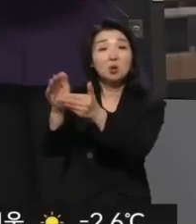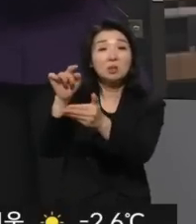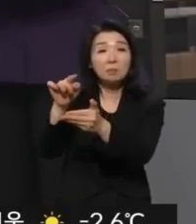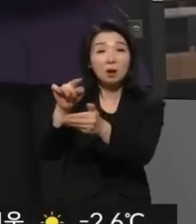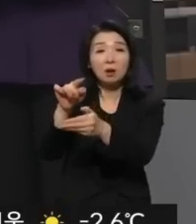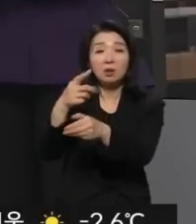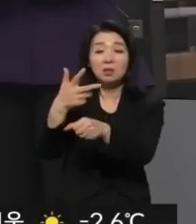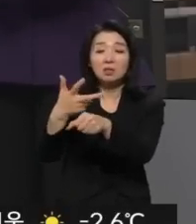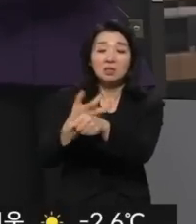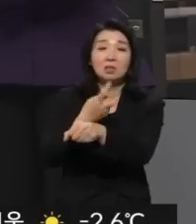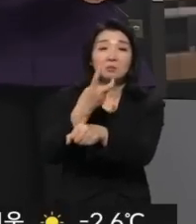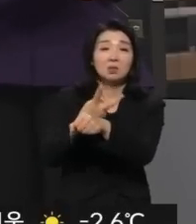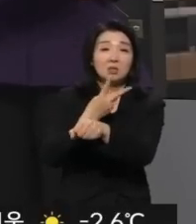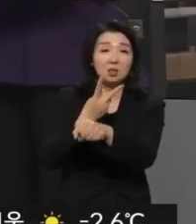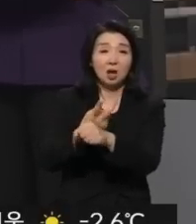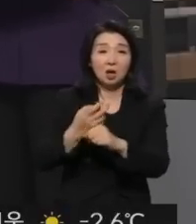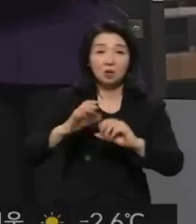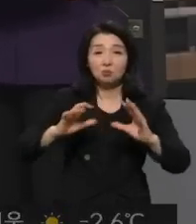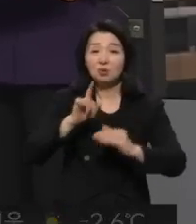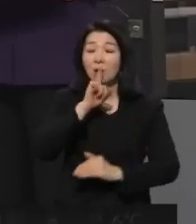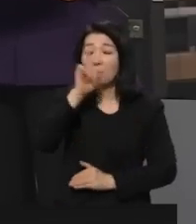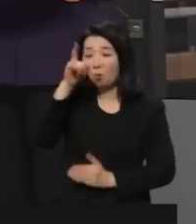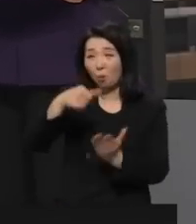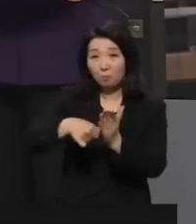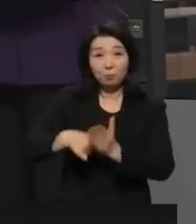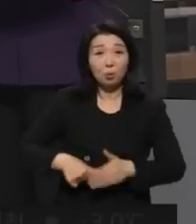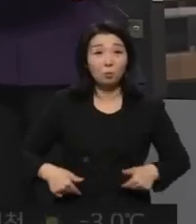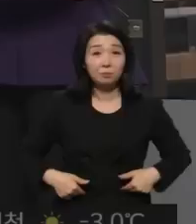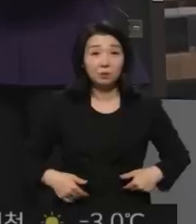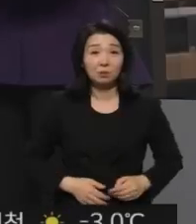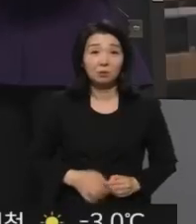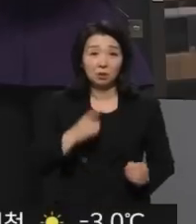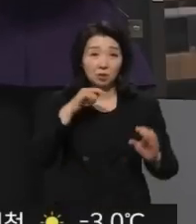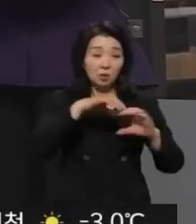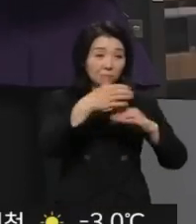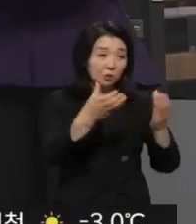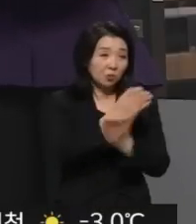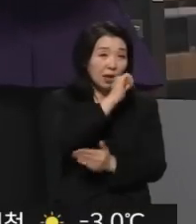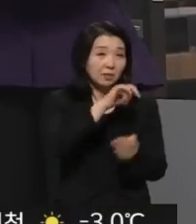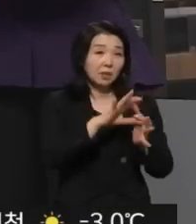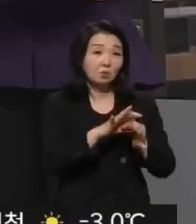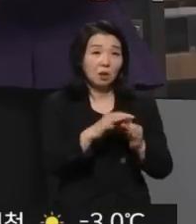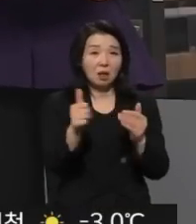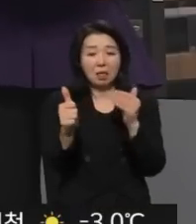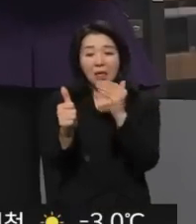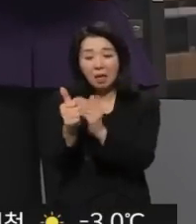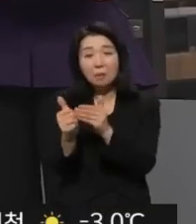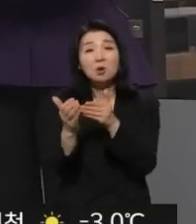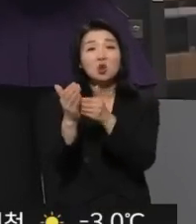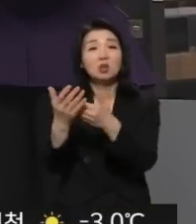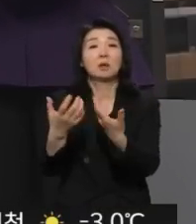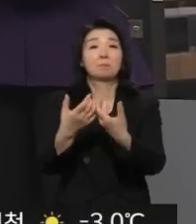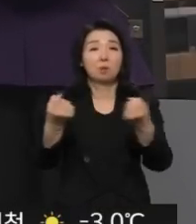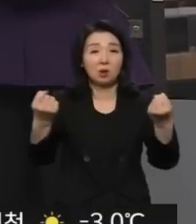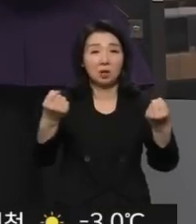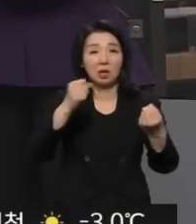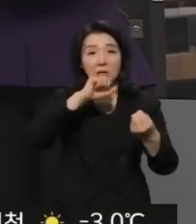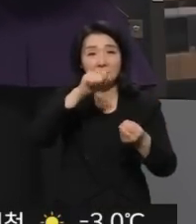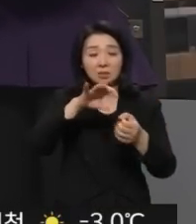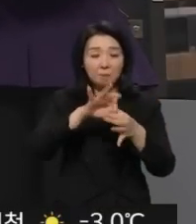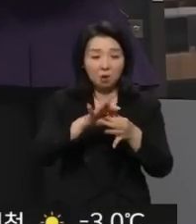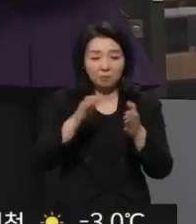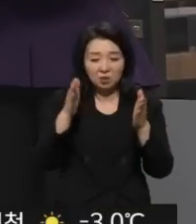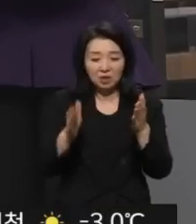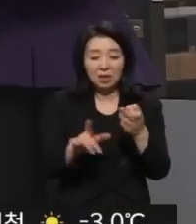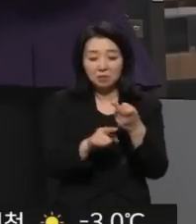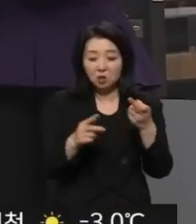72시간 안에 국회 보고 및 표결을 해야 합니다. 민주당은 예산안과 해임 건의안은 별개라면서 예산안 법적 처리